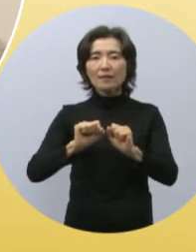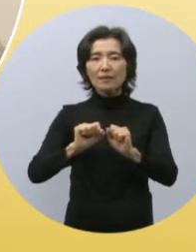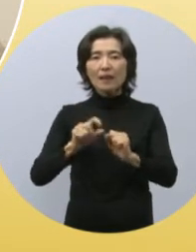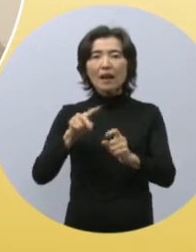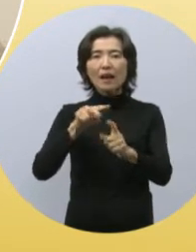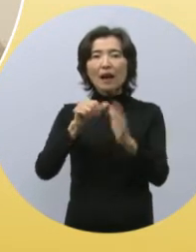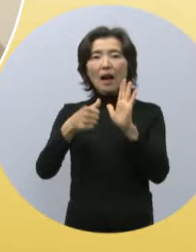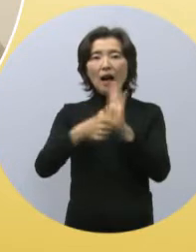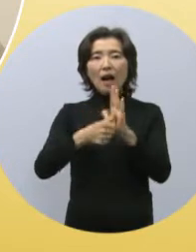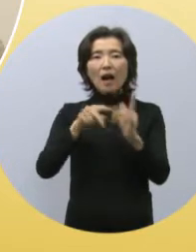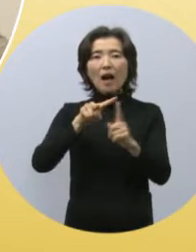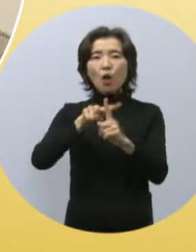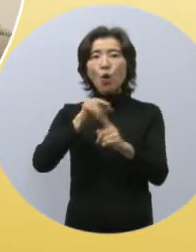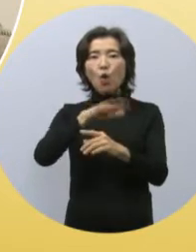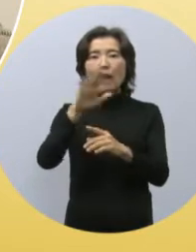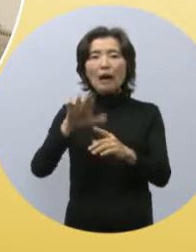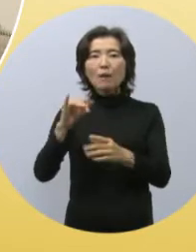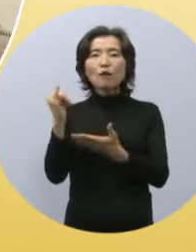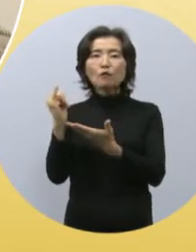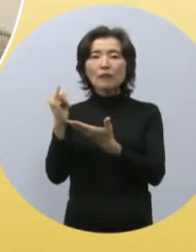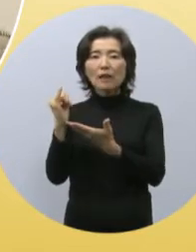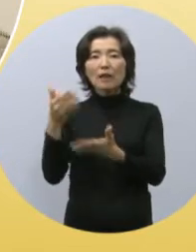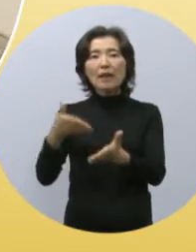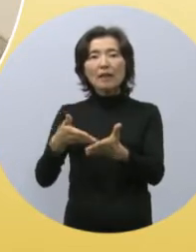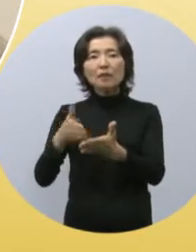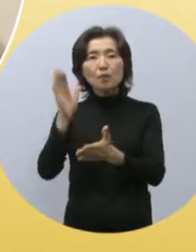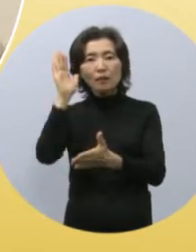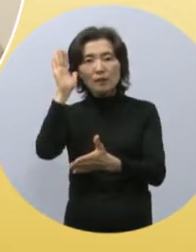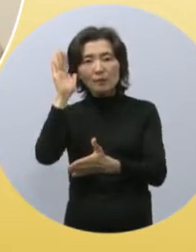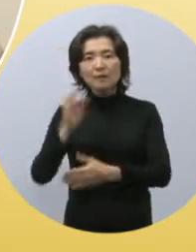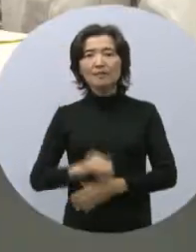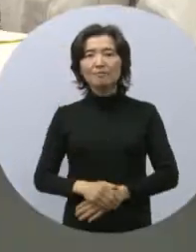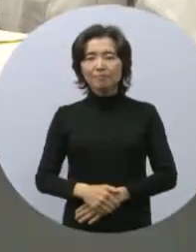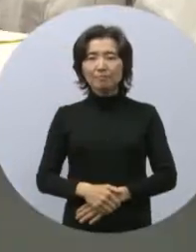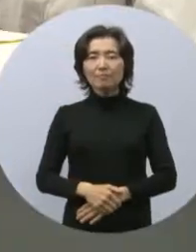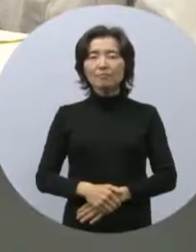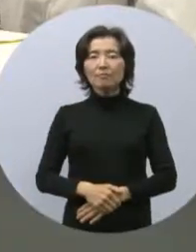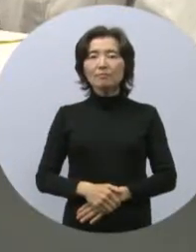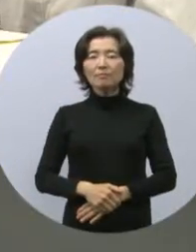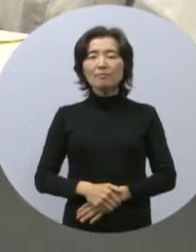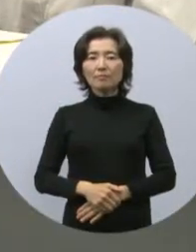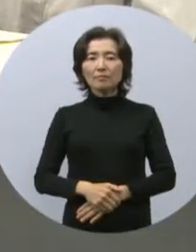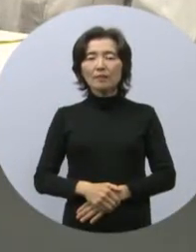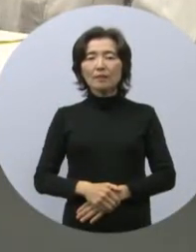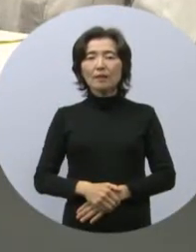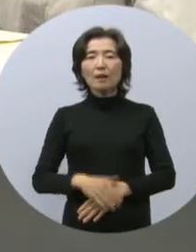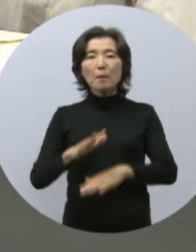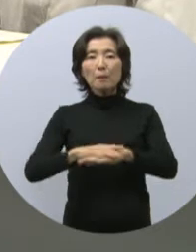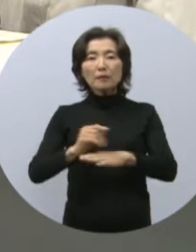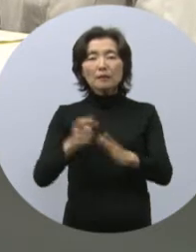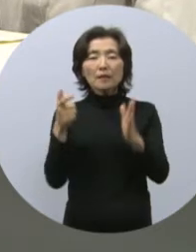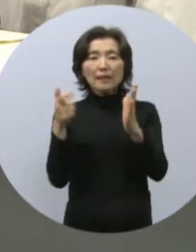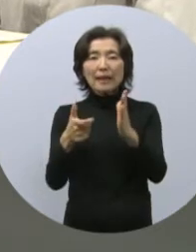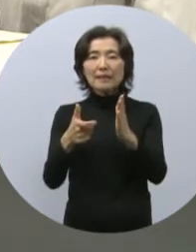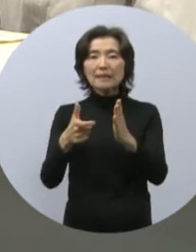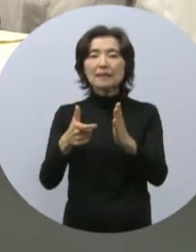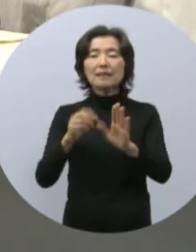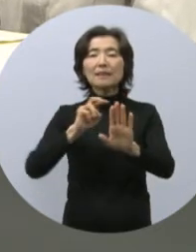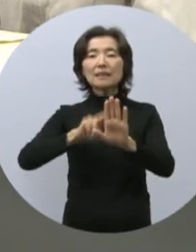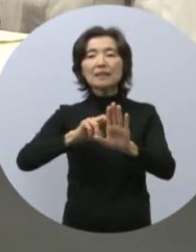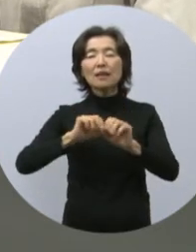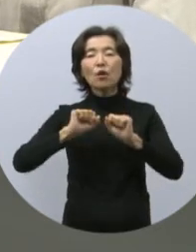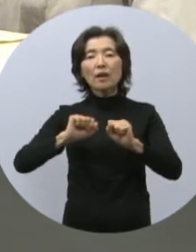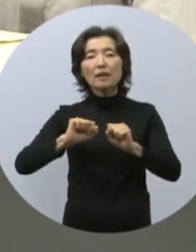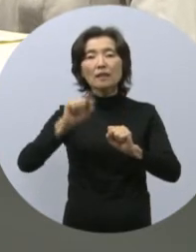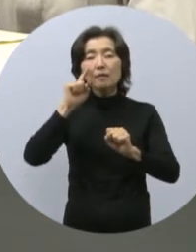を伺ってみましょう。 よろしくお願いします。 早速ですが、まず耐震診断をやって